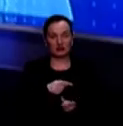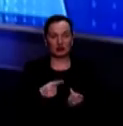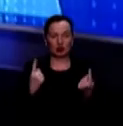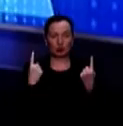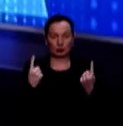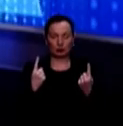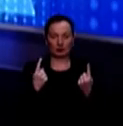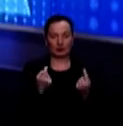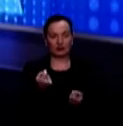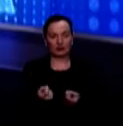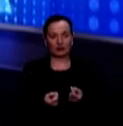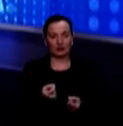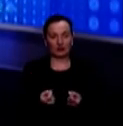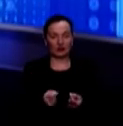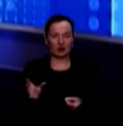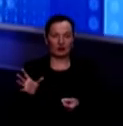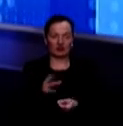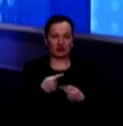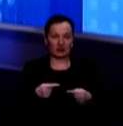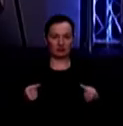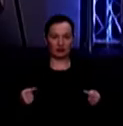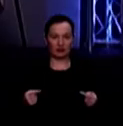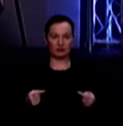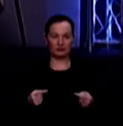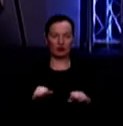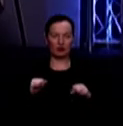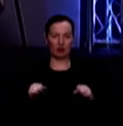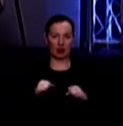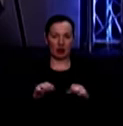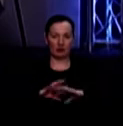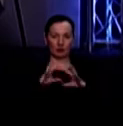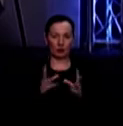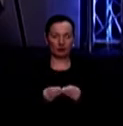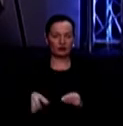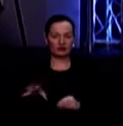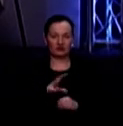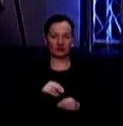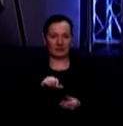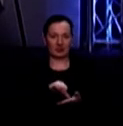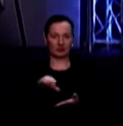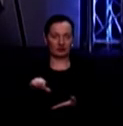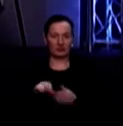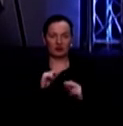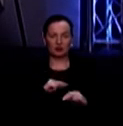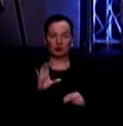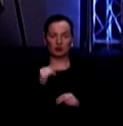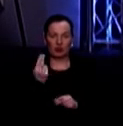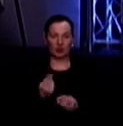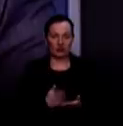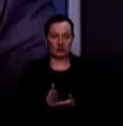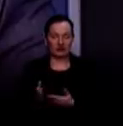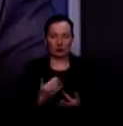дрібний, всі види. Ми намагалися охоплювати всіх представників, працівників соціальної сфери, різних